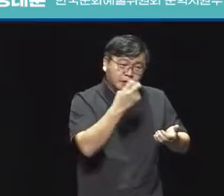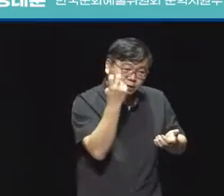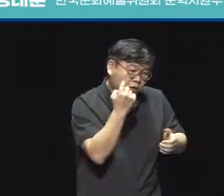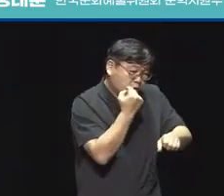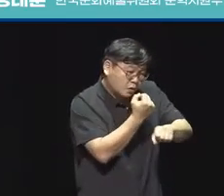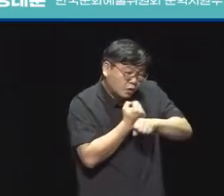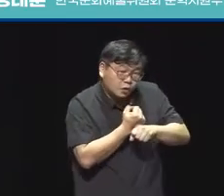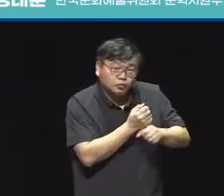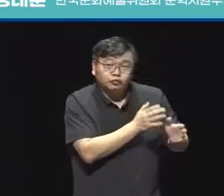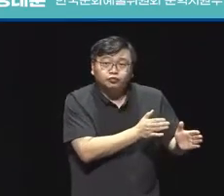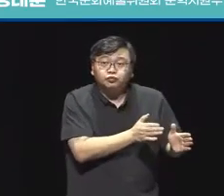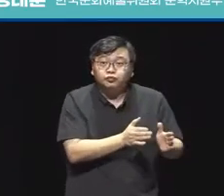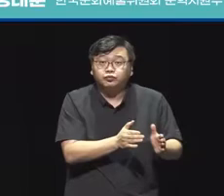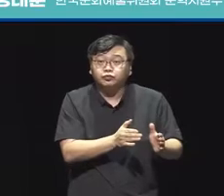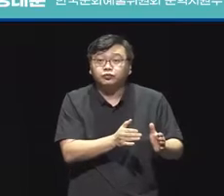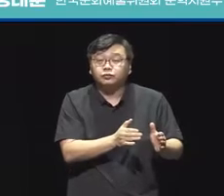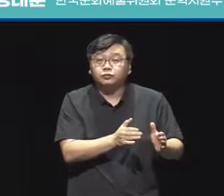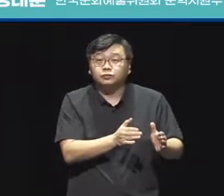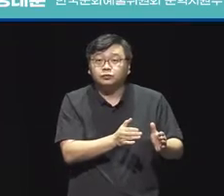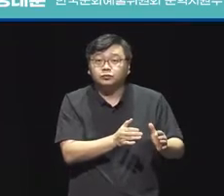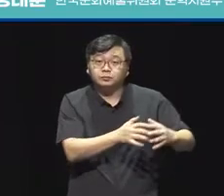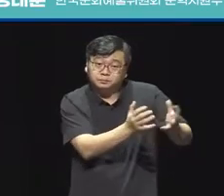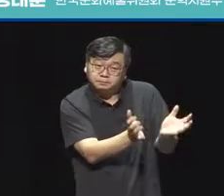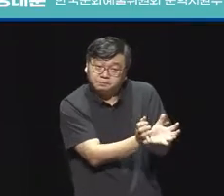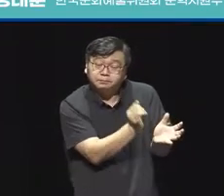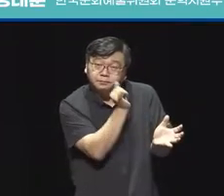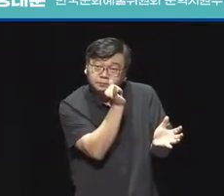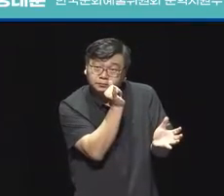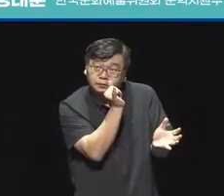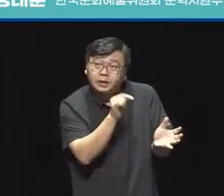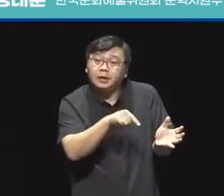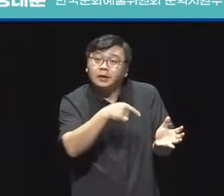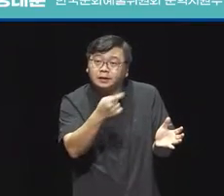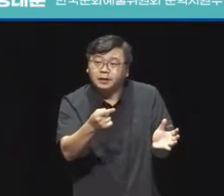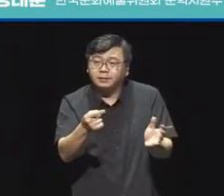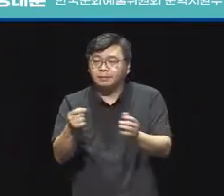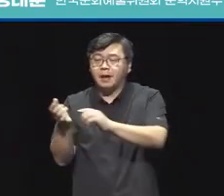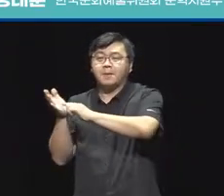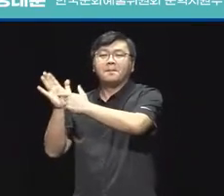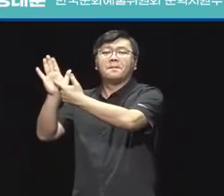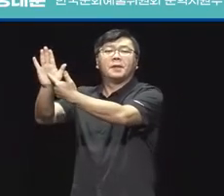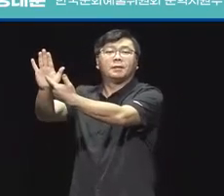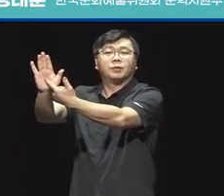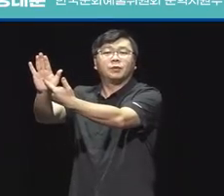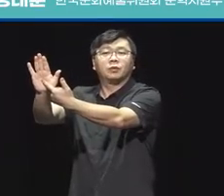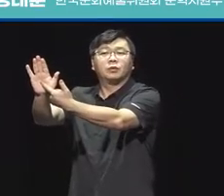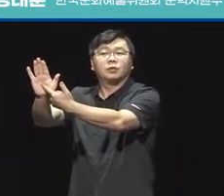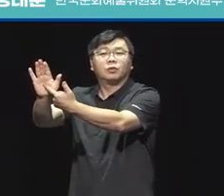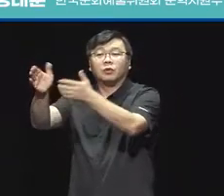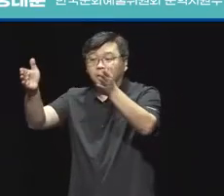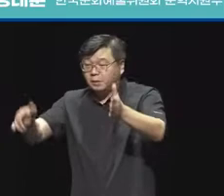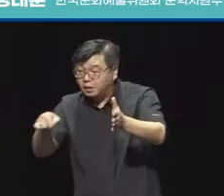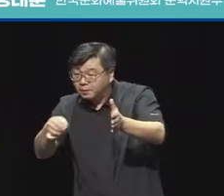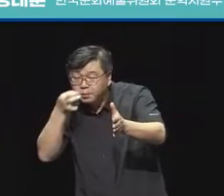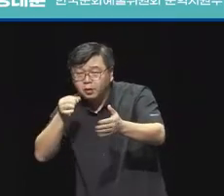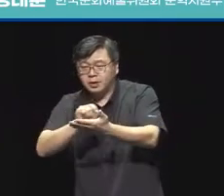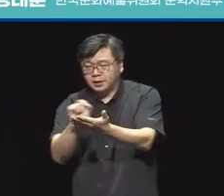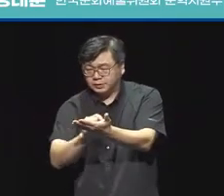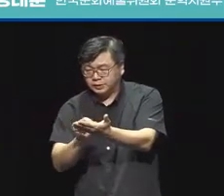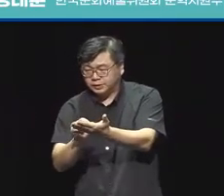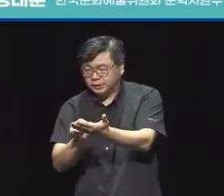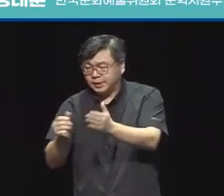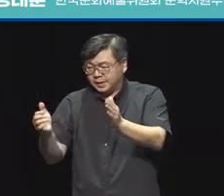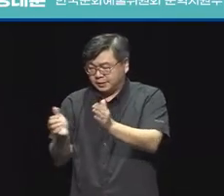리서치나 기반 조성 그런 그 내용들이 있고요. 그 창작의 발표에는 작품 집필과 발표 활동이 포함되어